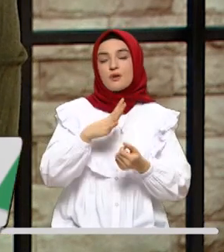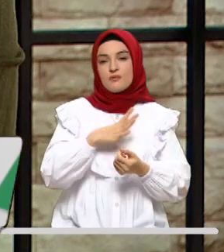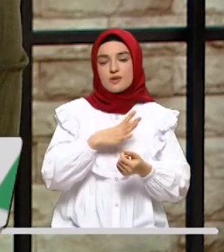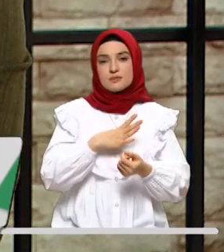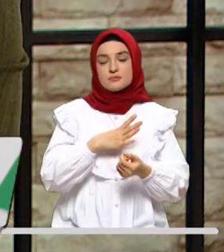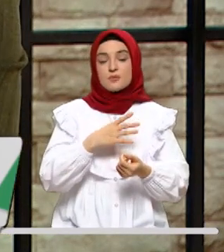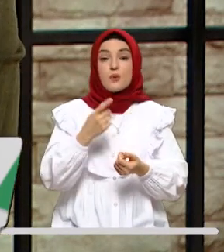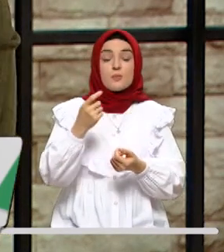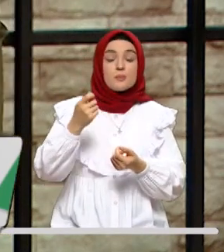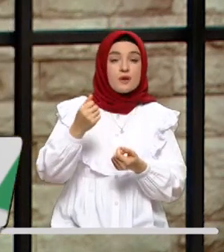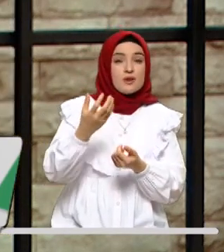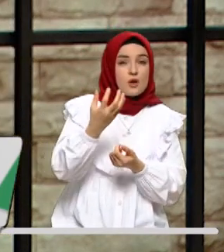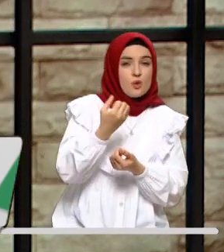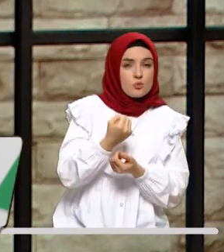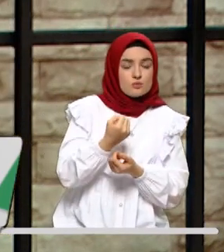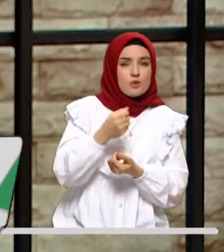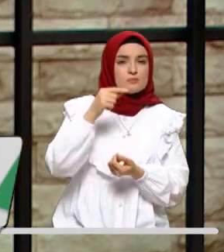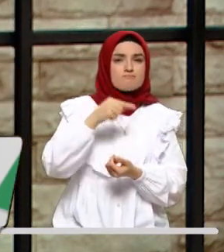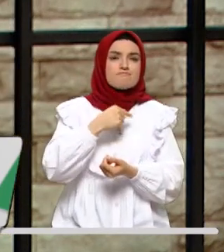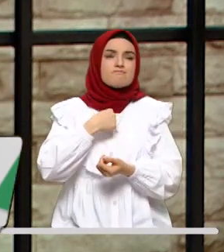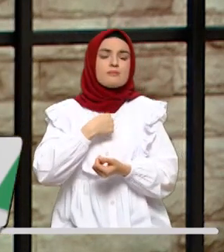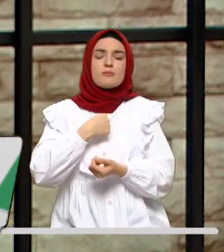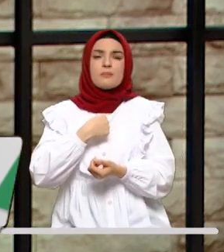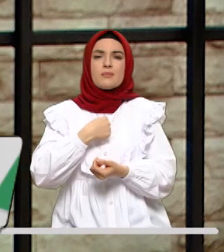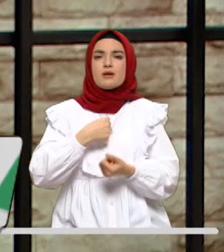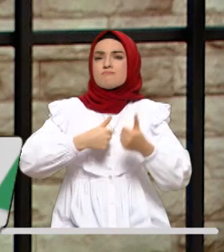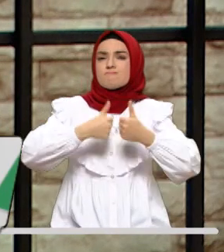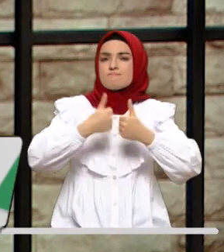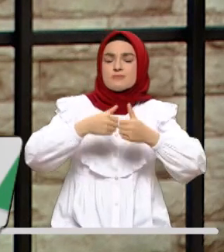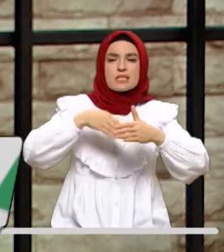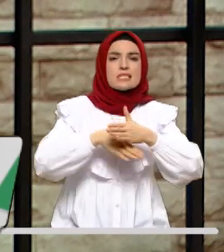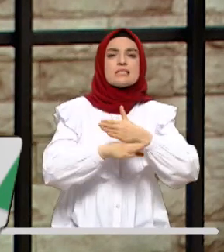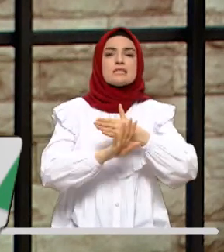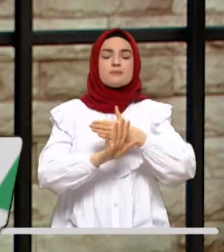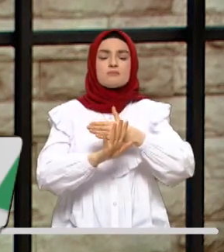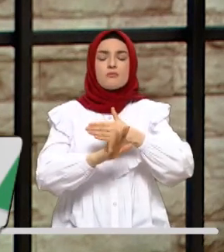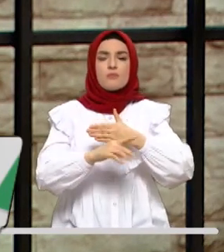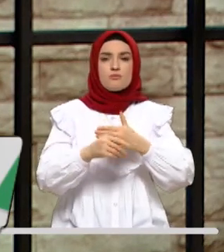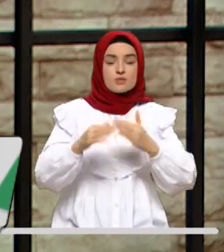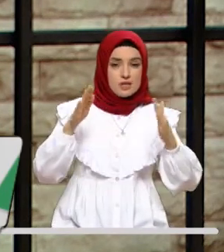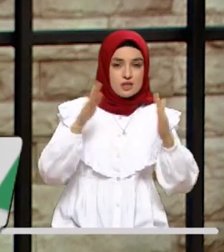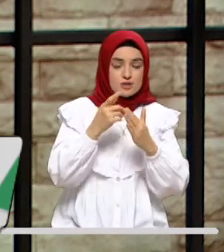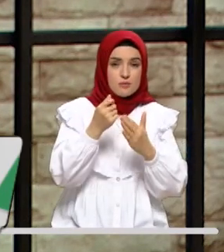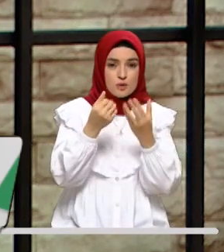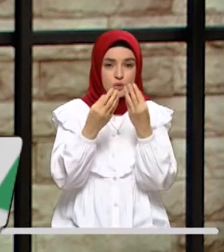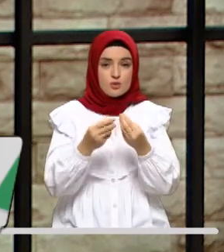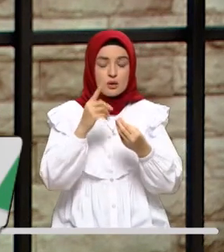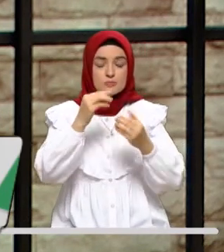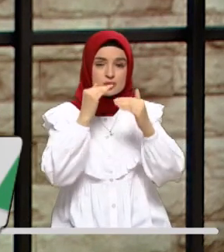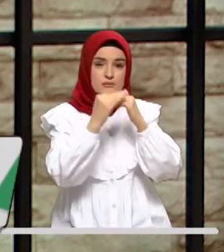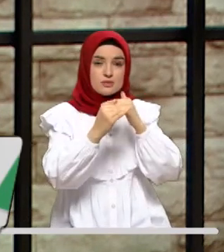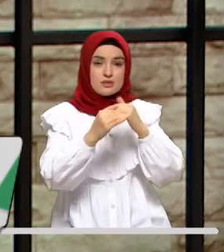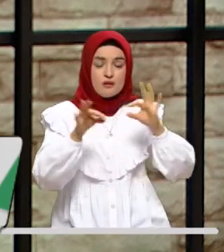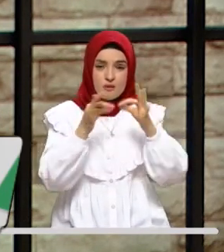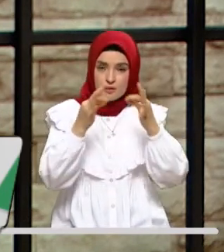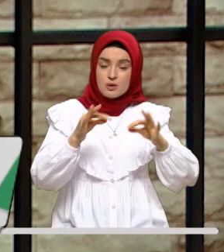para olan ben bir yarışmaya giremediğim gibi diyor. Karşılığında para olan bir şeye millete marş yazılır mı